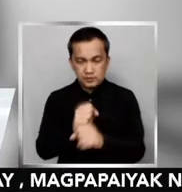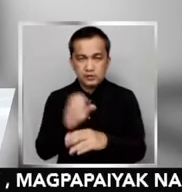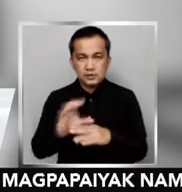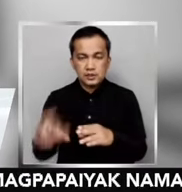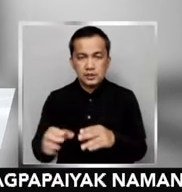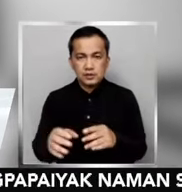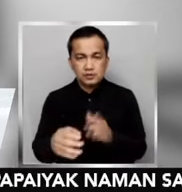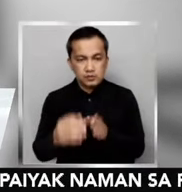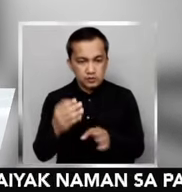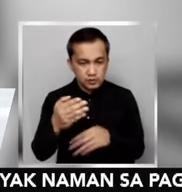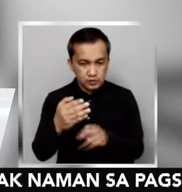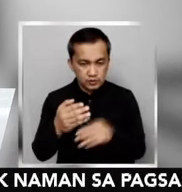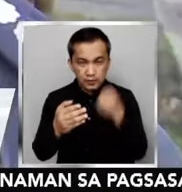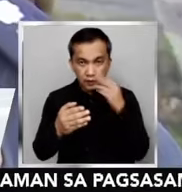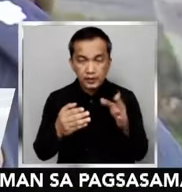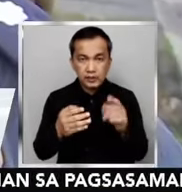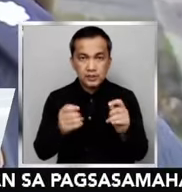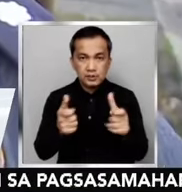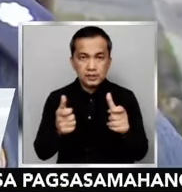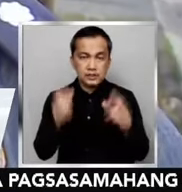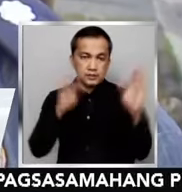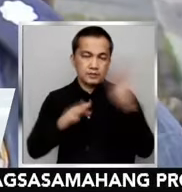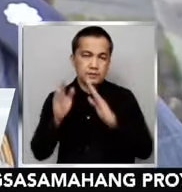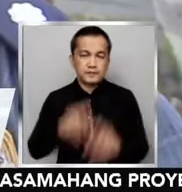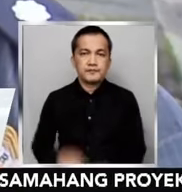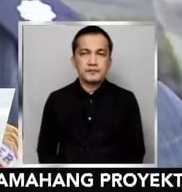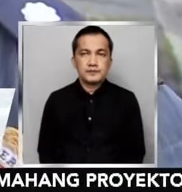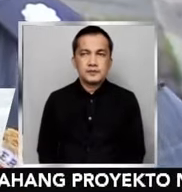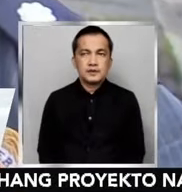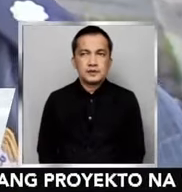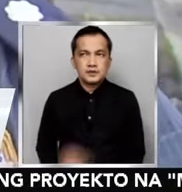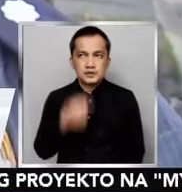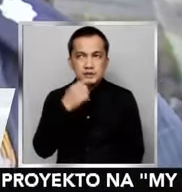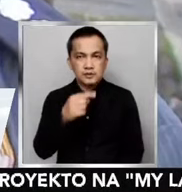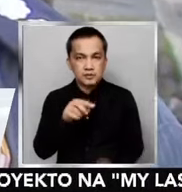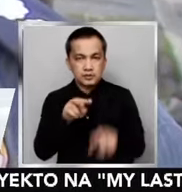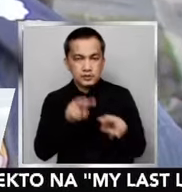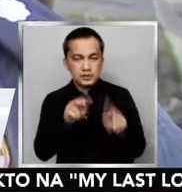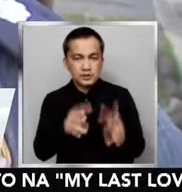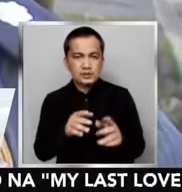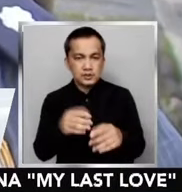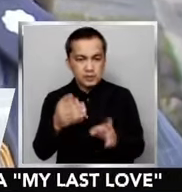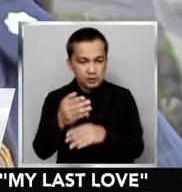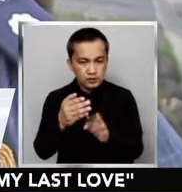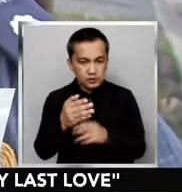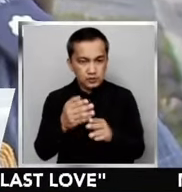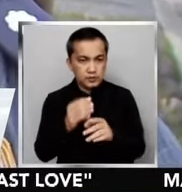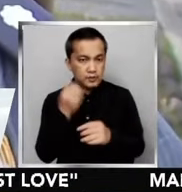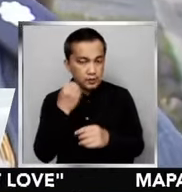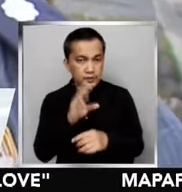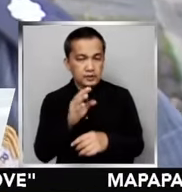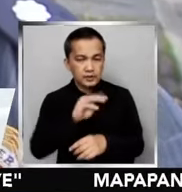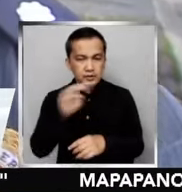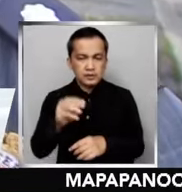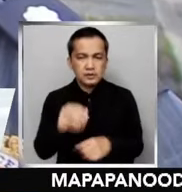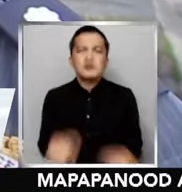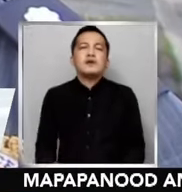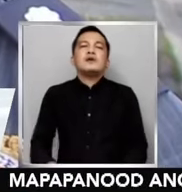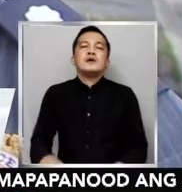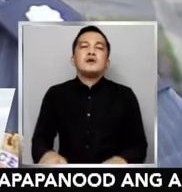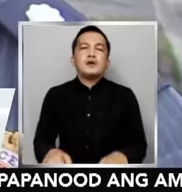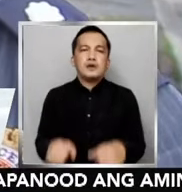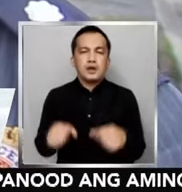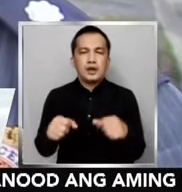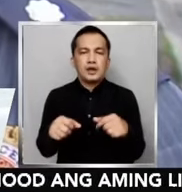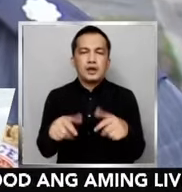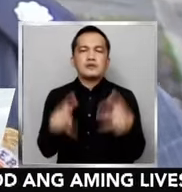biglang nagkaroon daw ng problema sabi n ating Witness on the way byahe sila Pabalik na Manila nagse itong Ano itong ating biktima sa